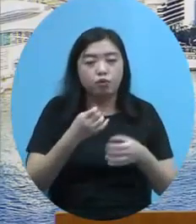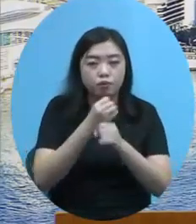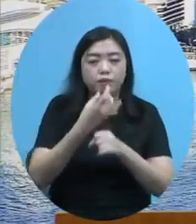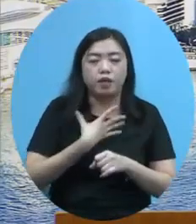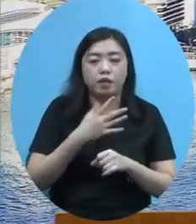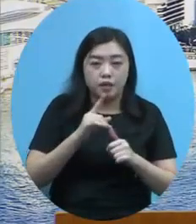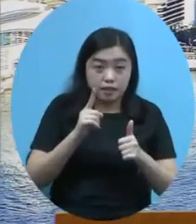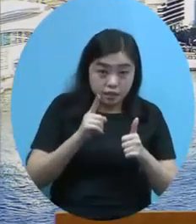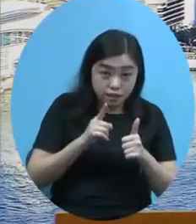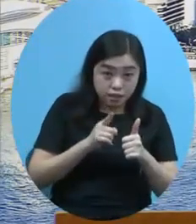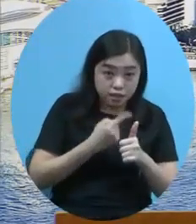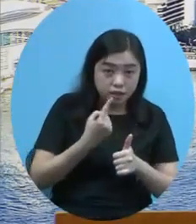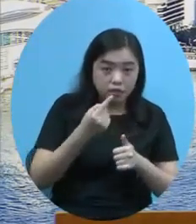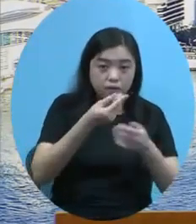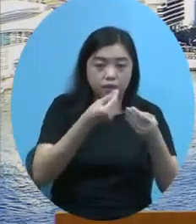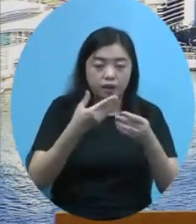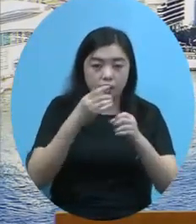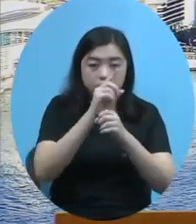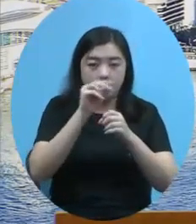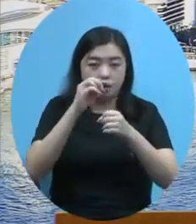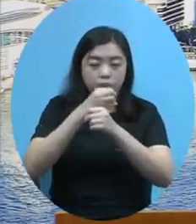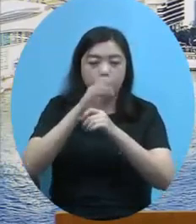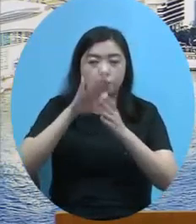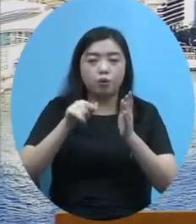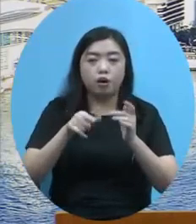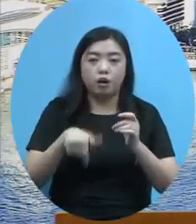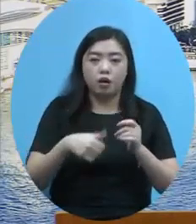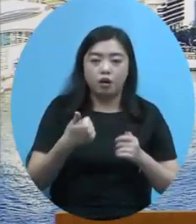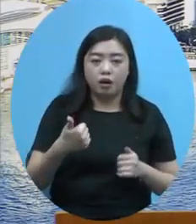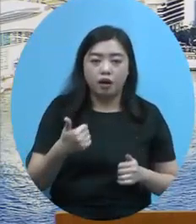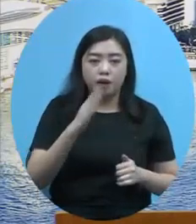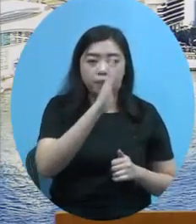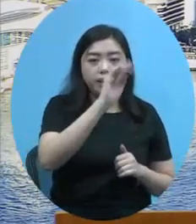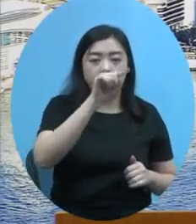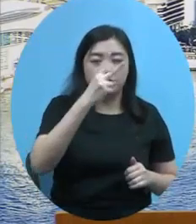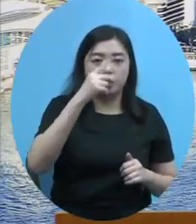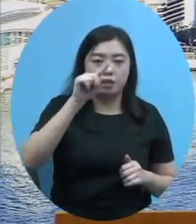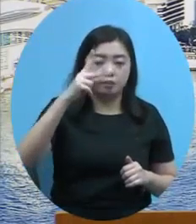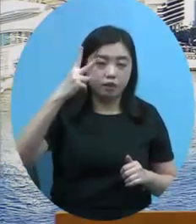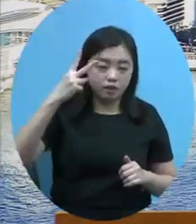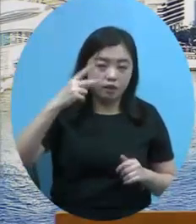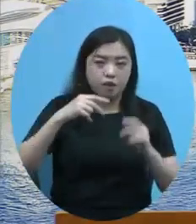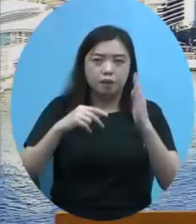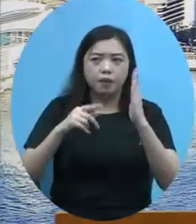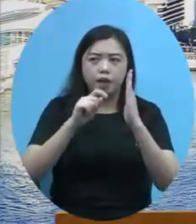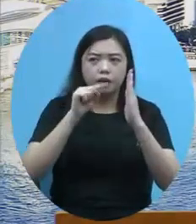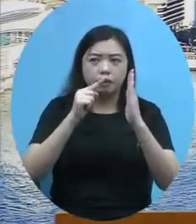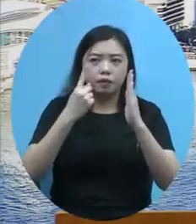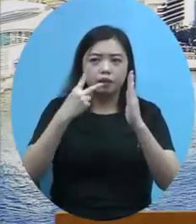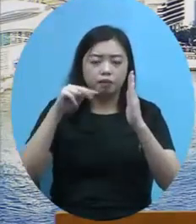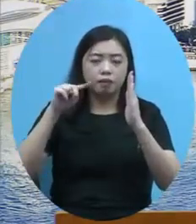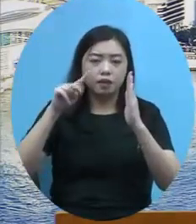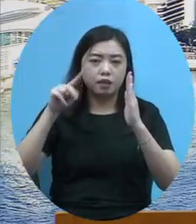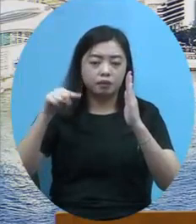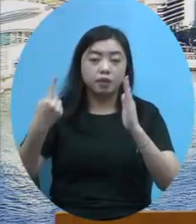會攞咗樣本之後咧，做個基因排序，睇下係本地啊，因為係係咪 BA.2.2。咁暫時未有資料。咁我哋睇翻佢哋